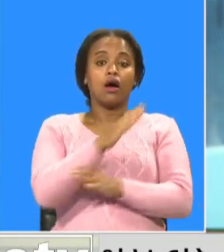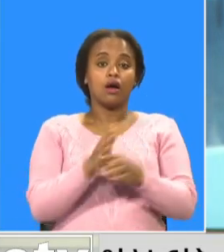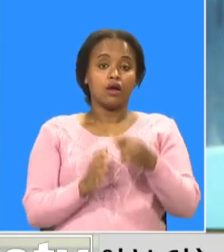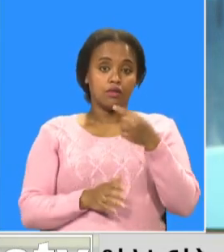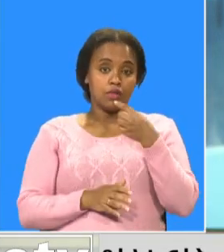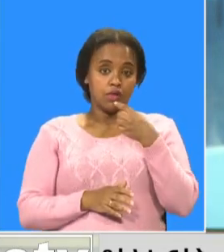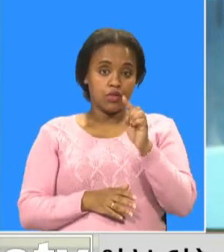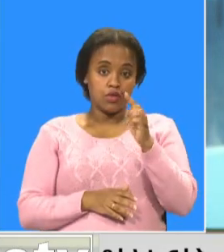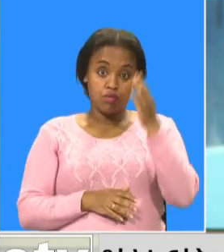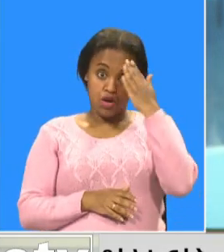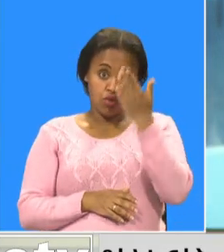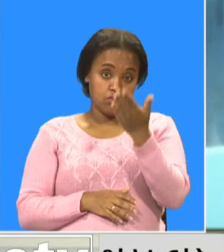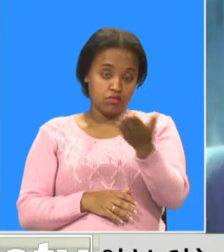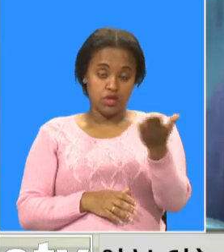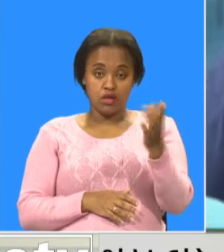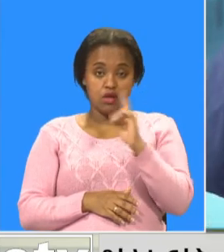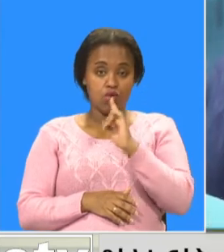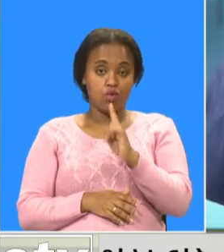በሚትባለውም የምናቀው ነው።